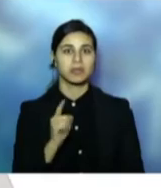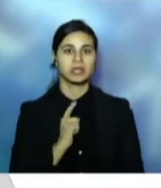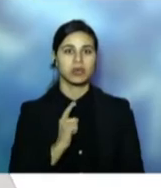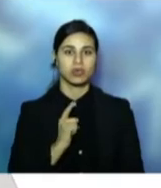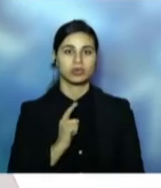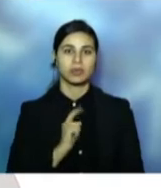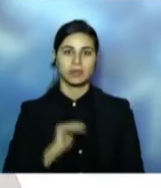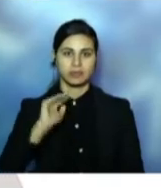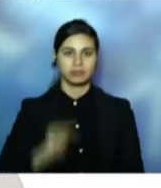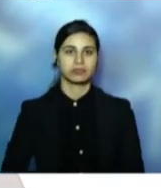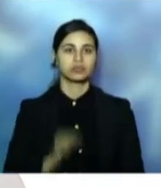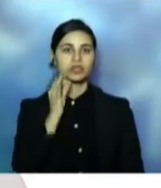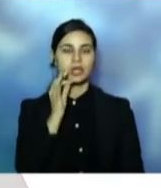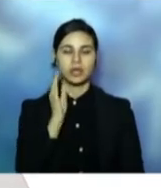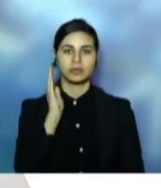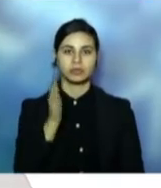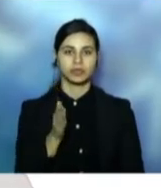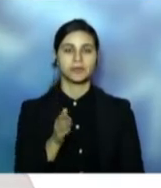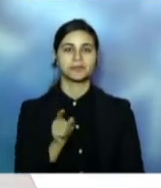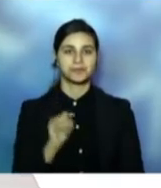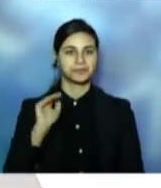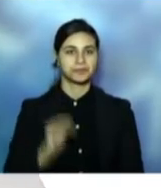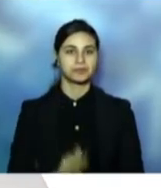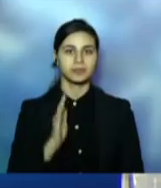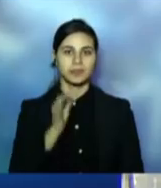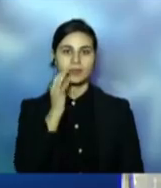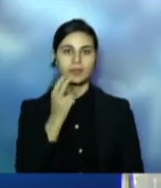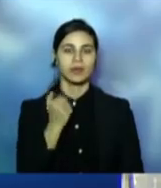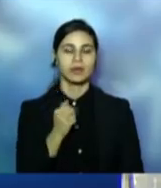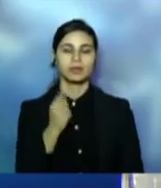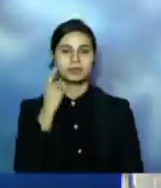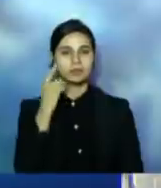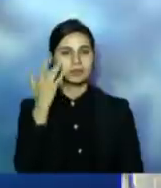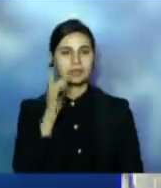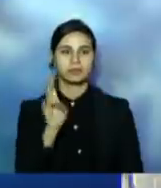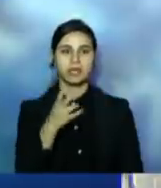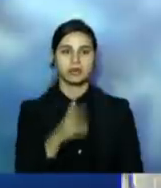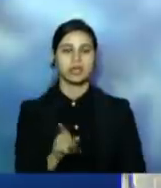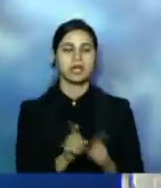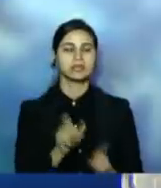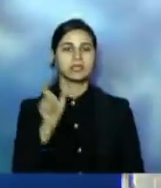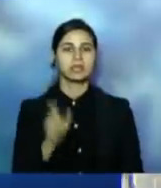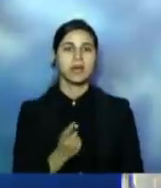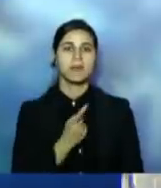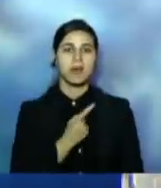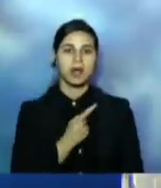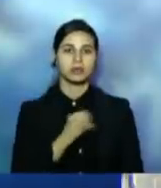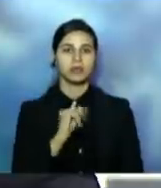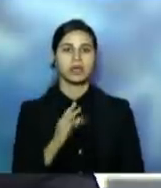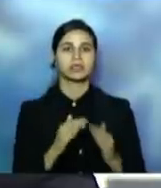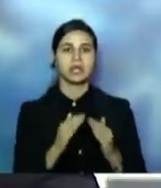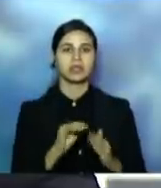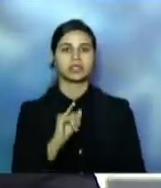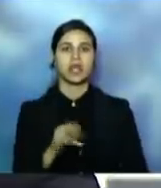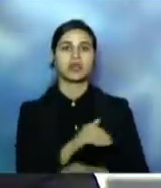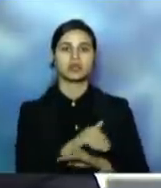ელოდება ჰიპოგლიკემიის ეტაპი. ანუ დაეცემა შაქარი. არ უნდა დარჩეს ასეთი მოზარდი მარტო, ან სახლში, ან